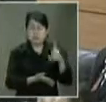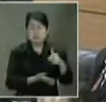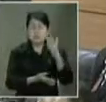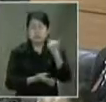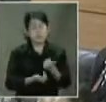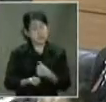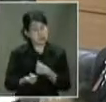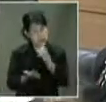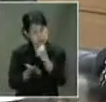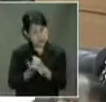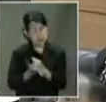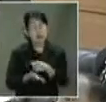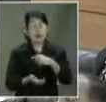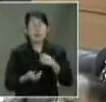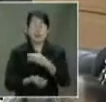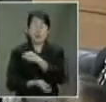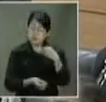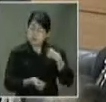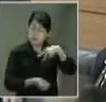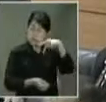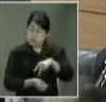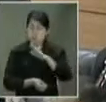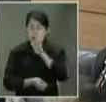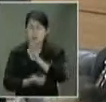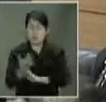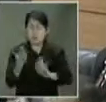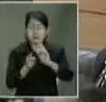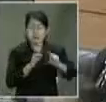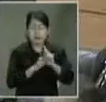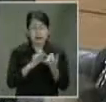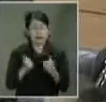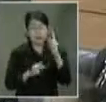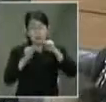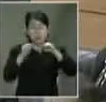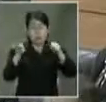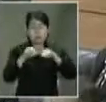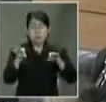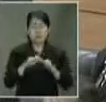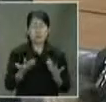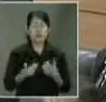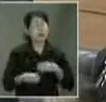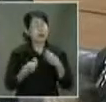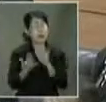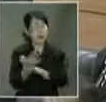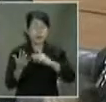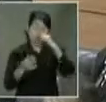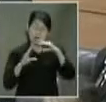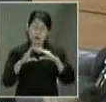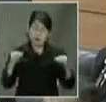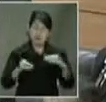ก็เอามาเล่นข่าวกันเป็นตุเป็นตะและบ้านเมืองมันจะไปได้ยังไงครับกลัวอะไรกันนักกัน